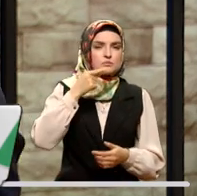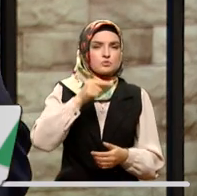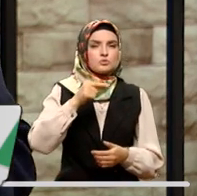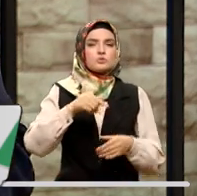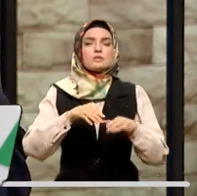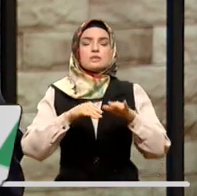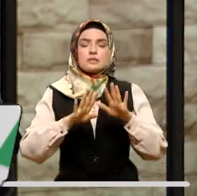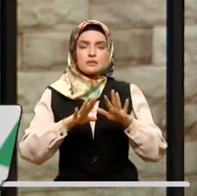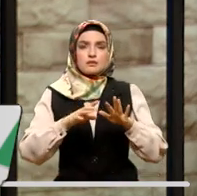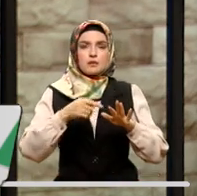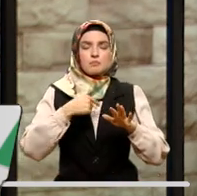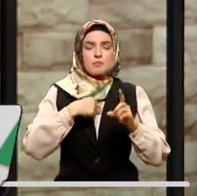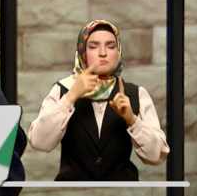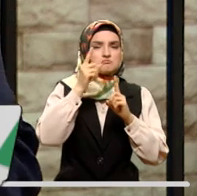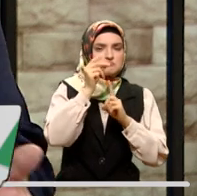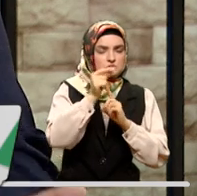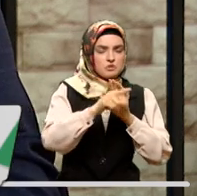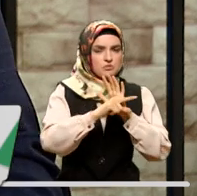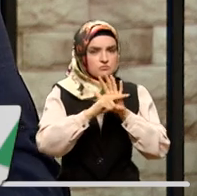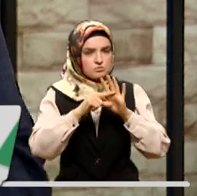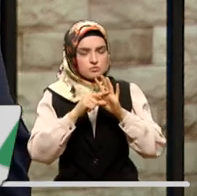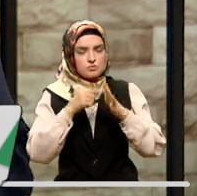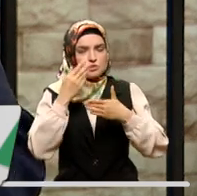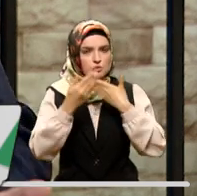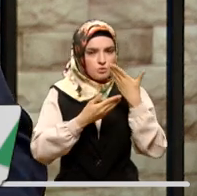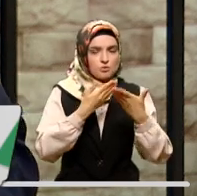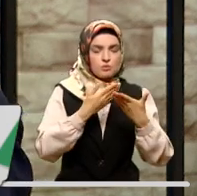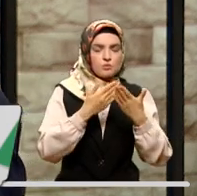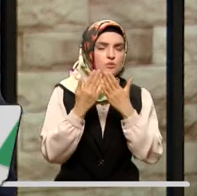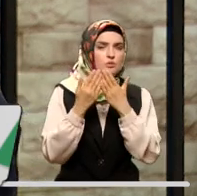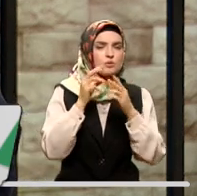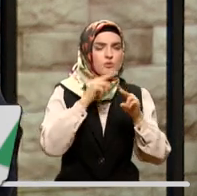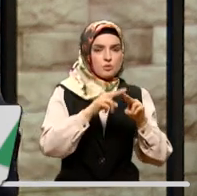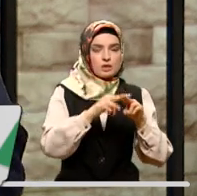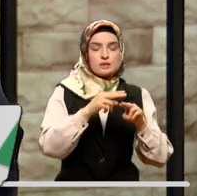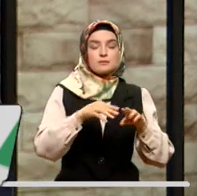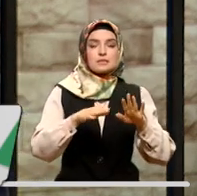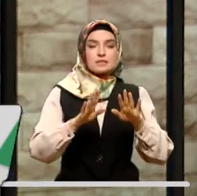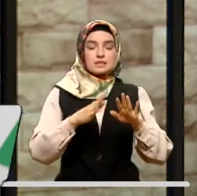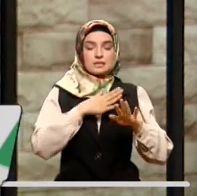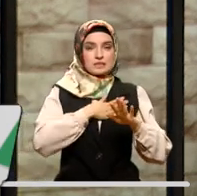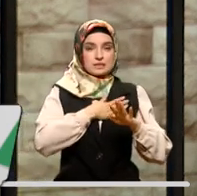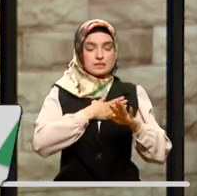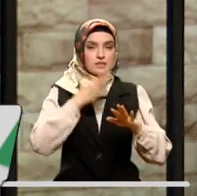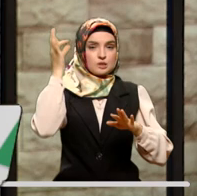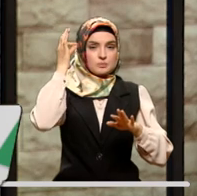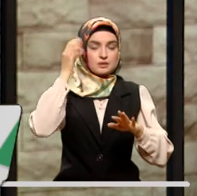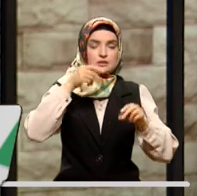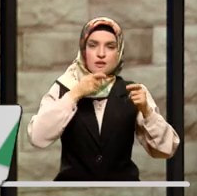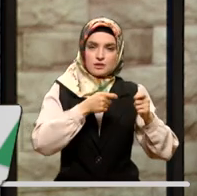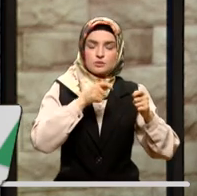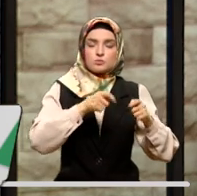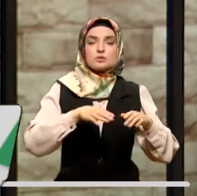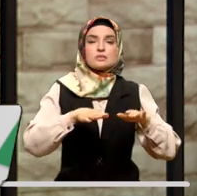Yani ben işte İhlas öğrettim, Fatiha öğrettim, Kur'an okumayı öğrettim, işte namaz kılmayı. dini bilgi, dini eğitim bu değildir. Dini